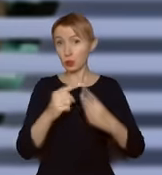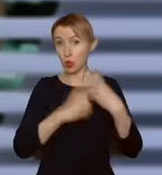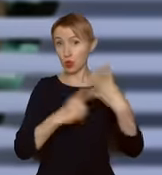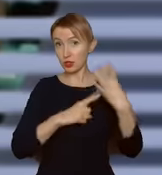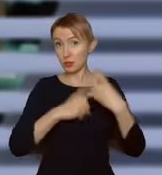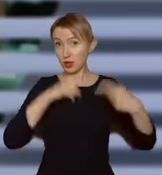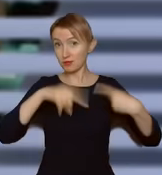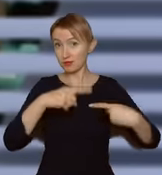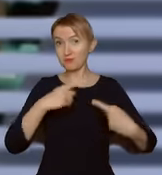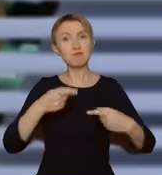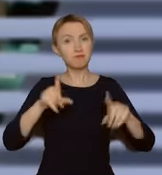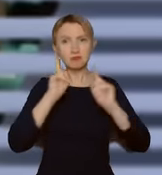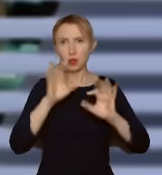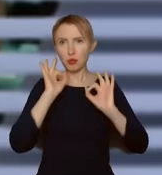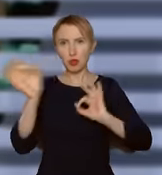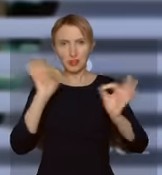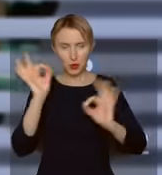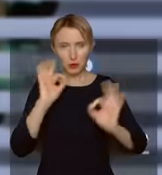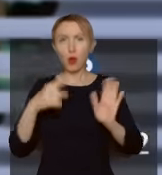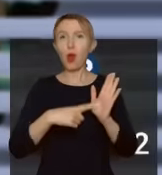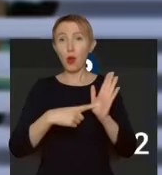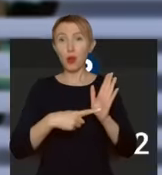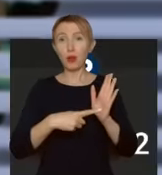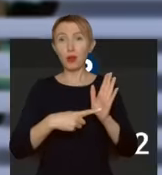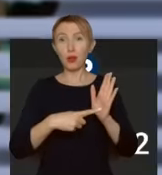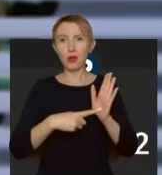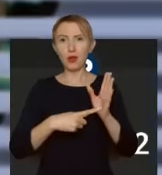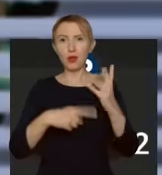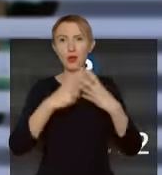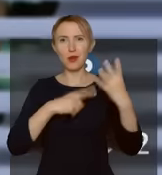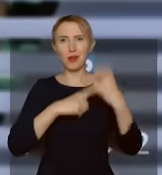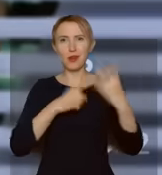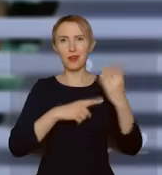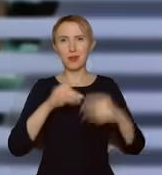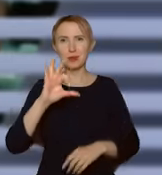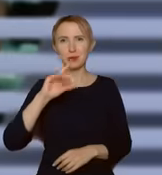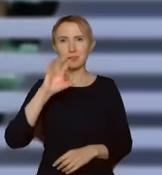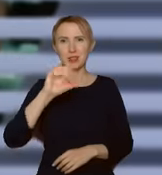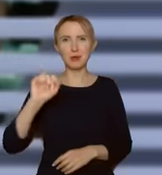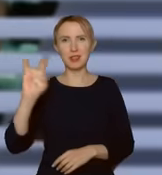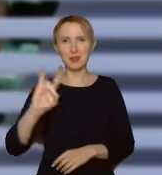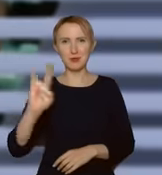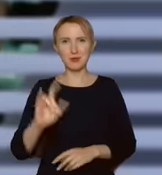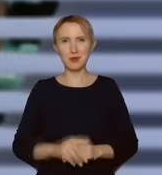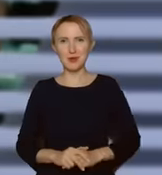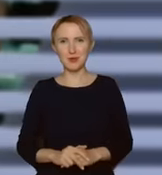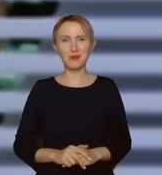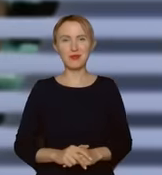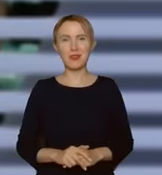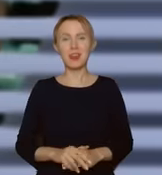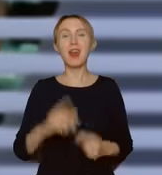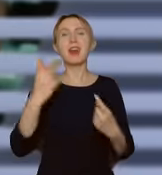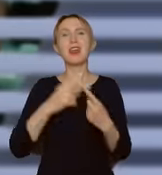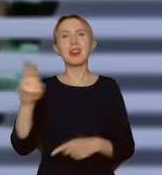mamy naprawdę dobre wiadomości. Oczywiście chodzi o licznik naszych subskrypcji na YouTubie. Kanał Telewizji